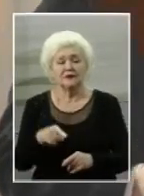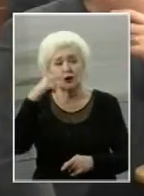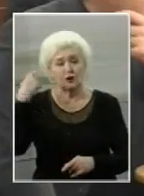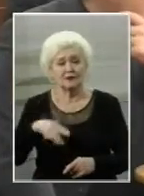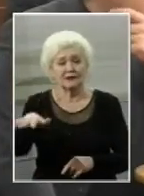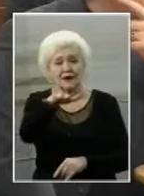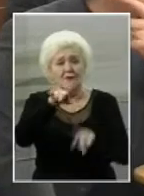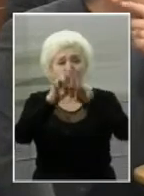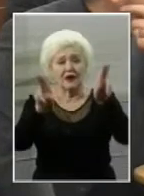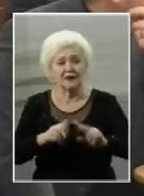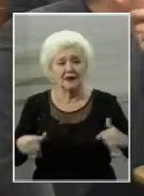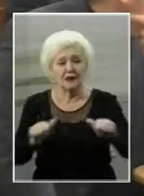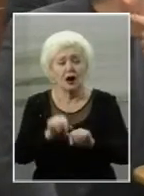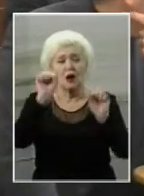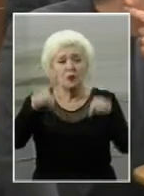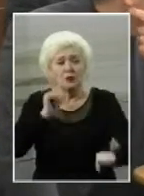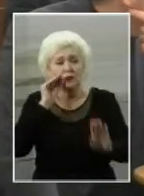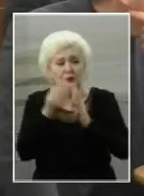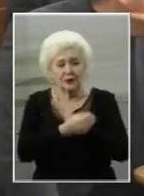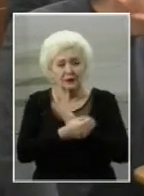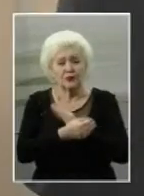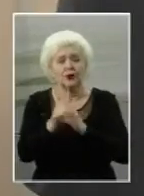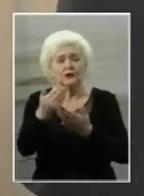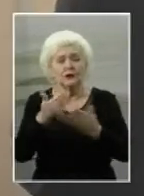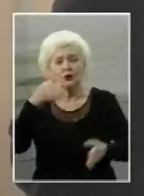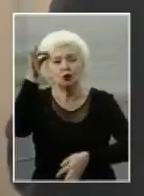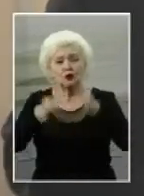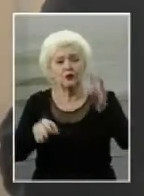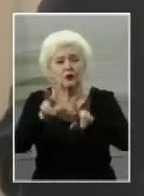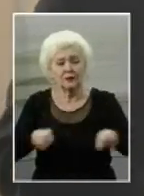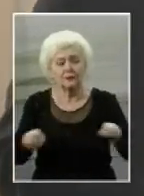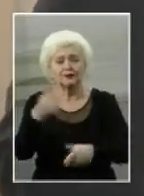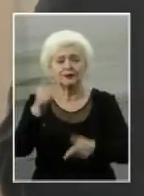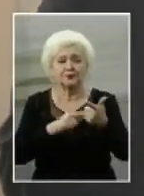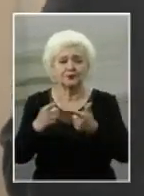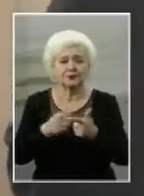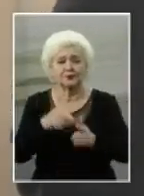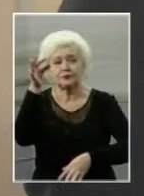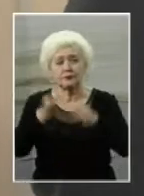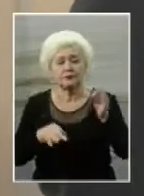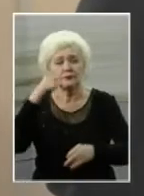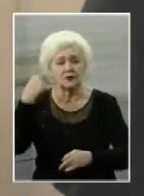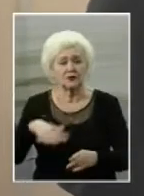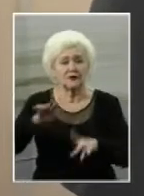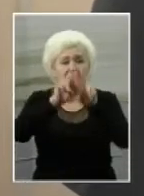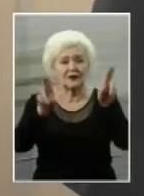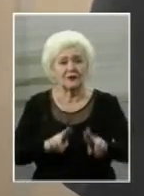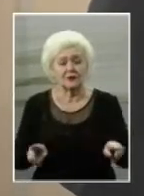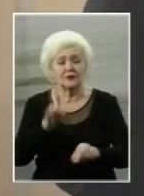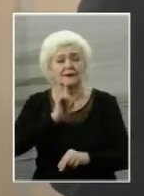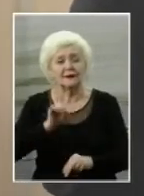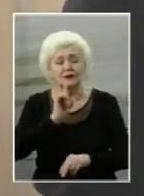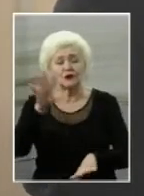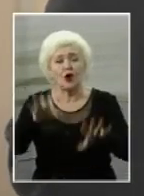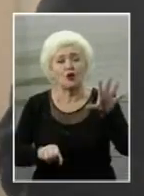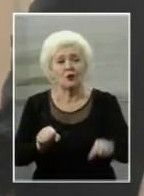Федерації. Він може переховуватися за органом досудового розслідування або суду на території Російської Федерації, на тимчасово